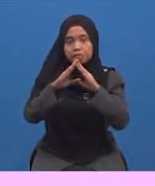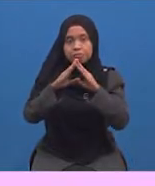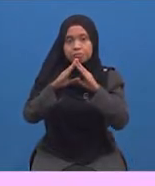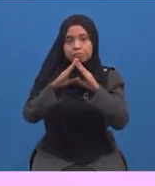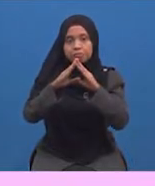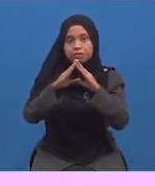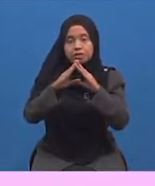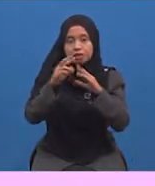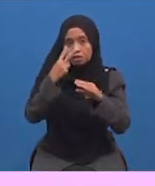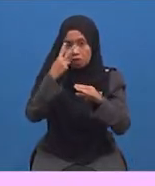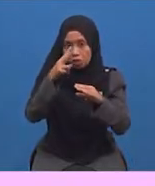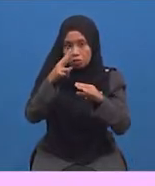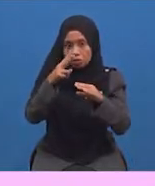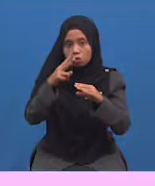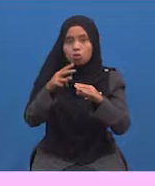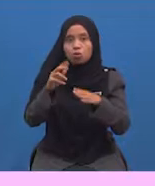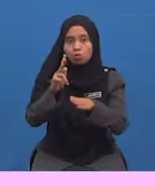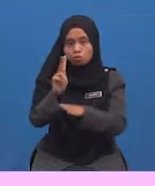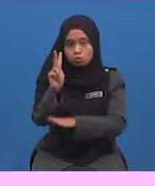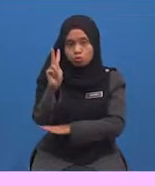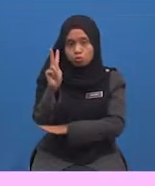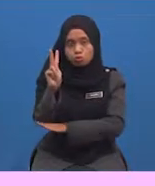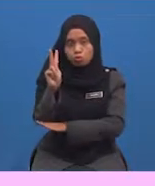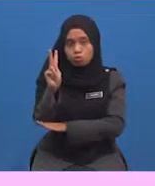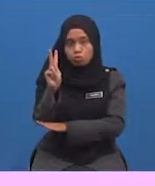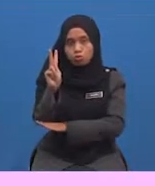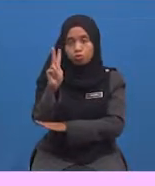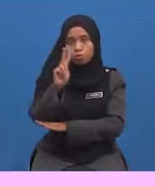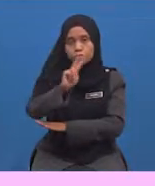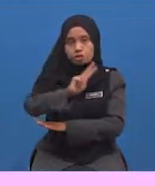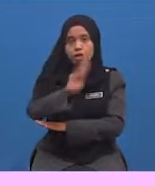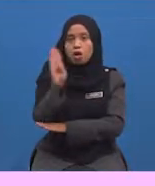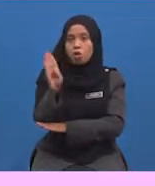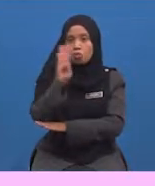Murid-murid, perhatikan sebuah kubus seperti yang dipaparkan.